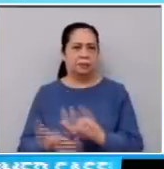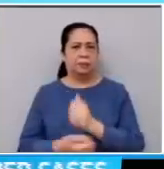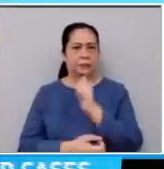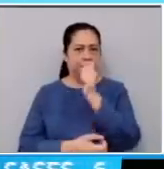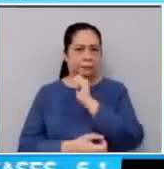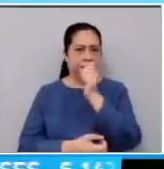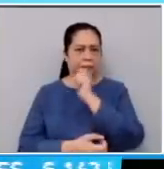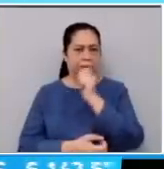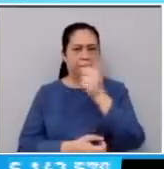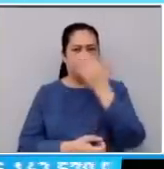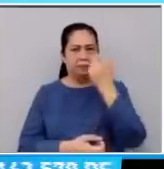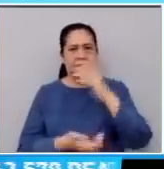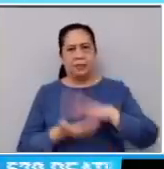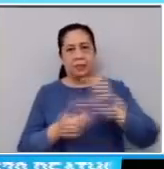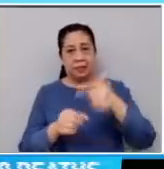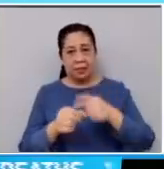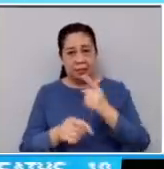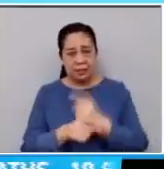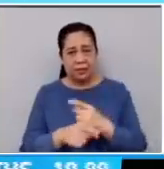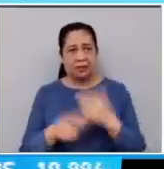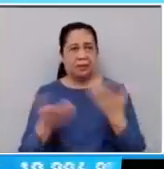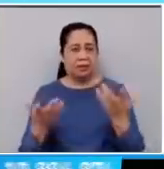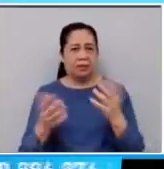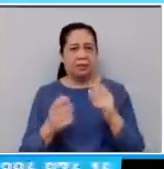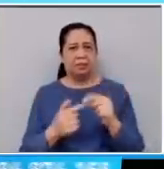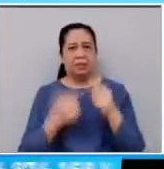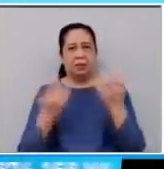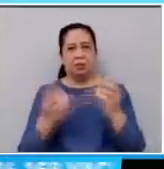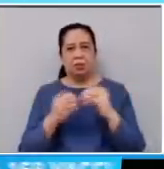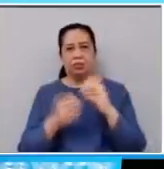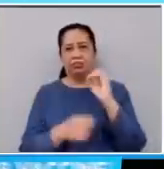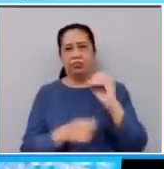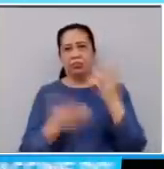di ba? Eh wala na ngayon, lalong wala na.